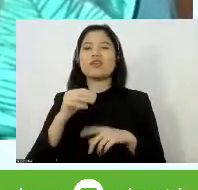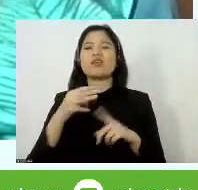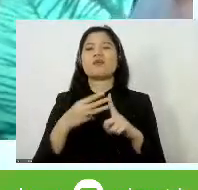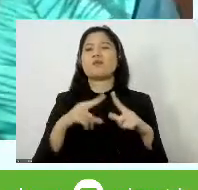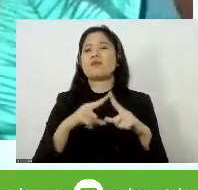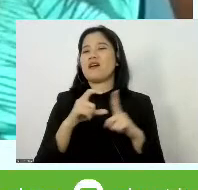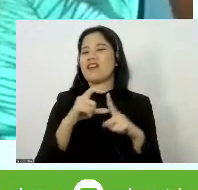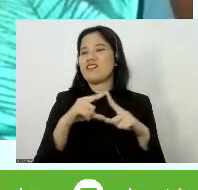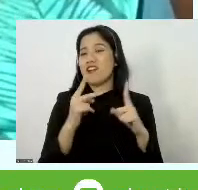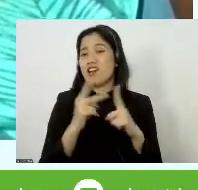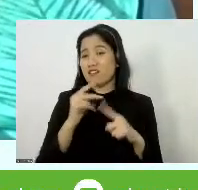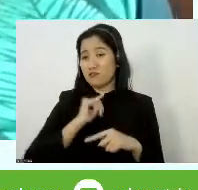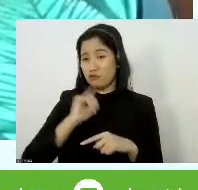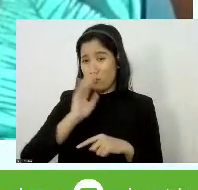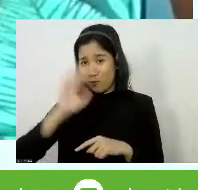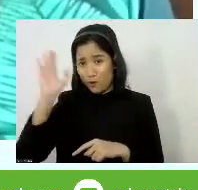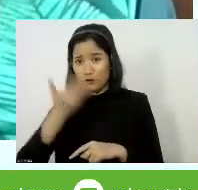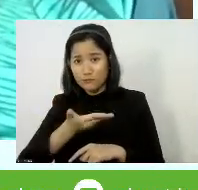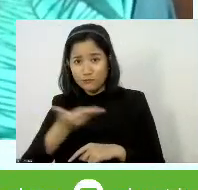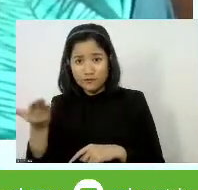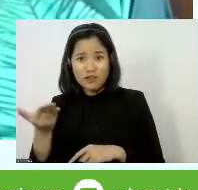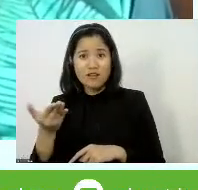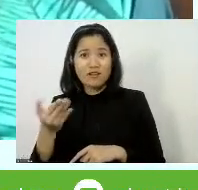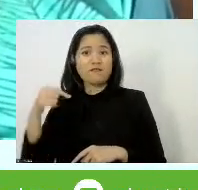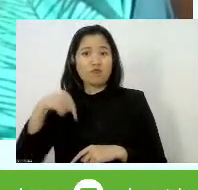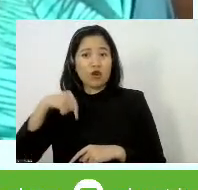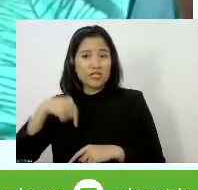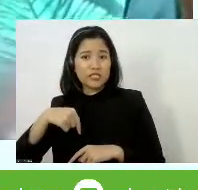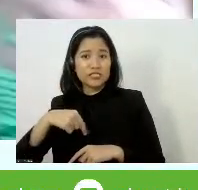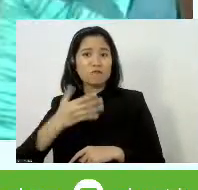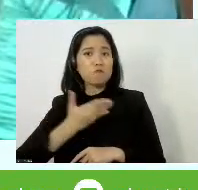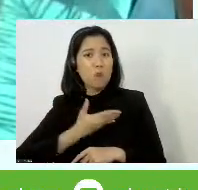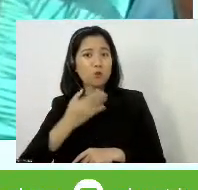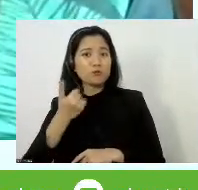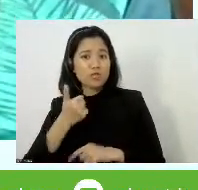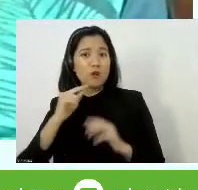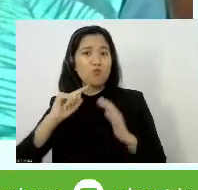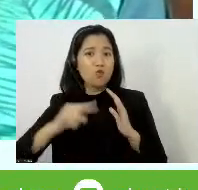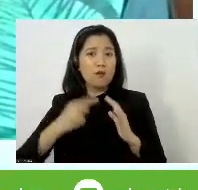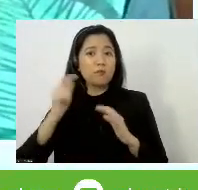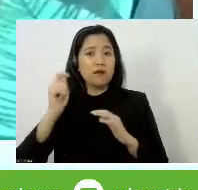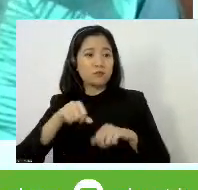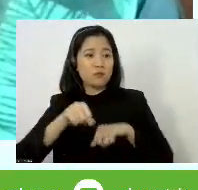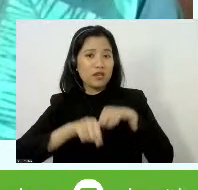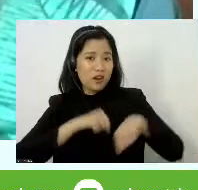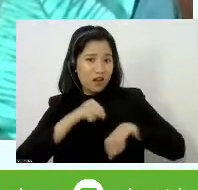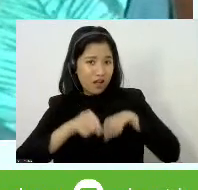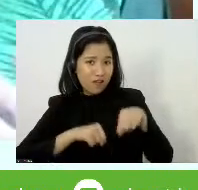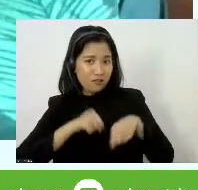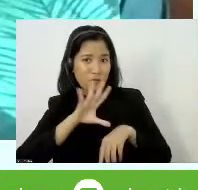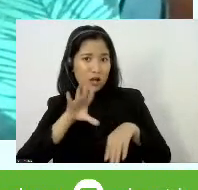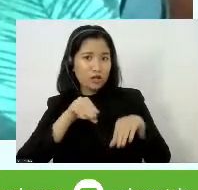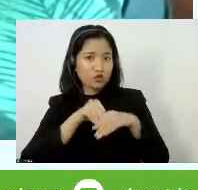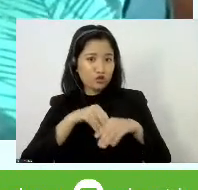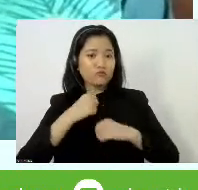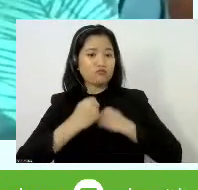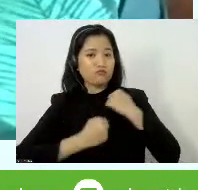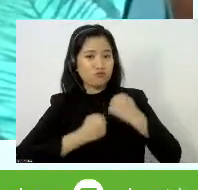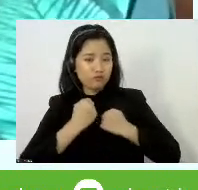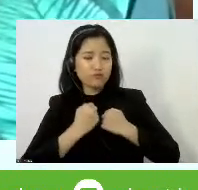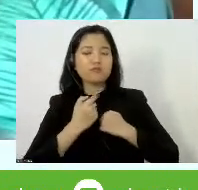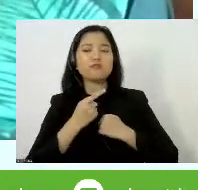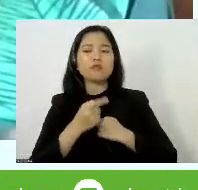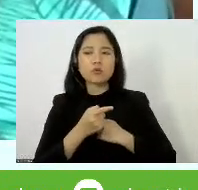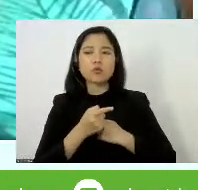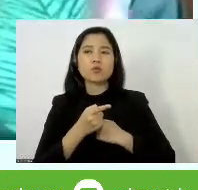ibadah mereka Insya Allah kalau Anda mulai hari ini Mulai dari sekarang Anda juga memulai menggunakan sepeda sebagai bagian dari pergerakan anda itu